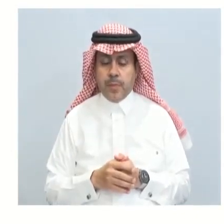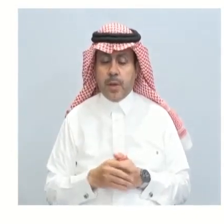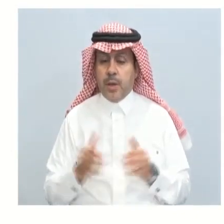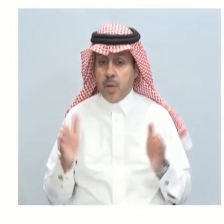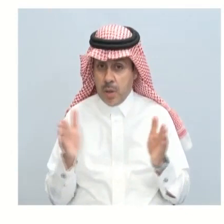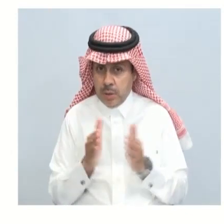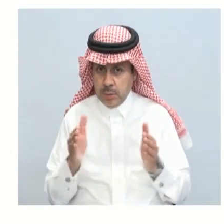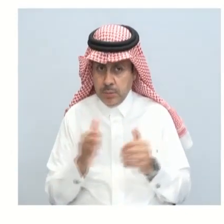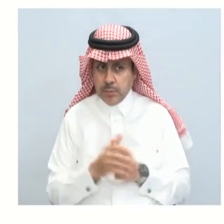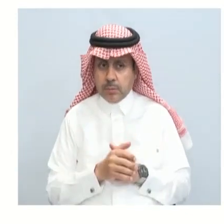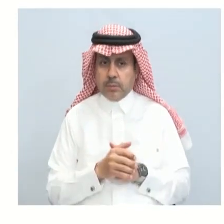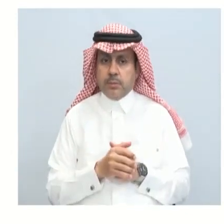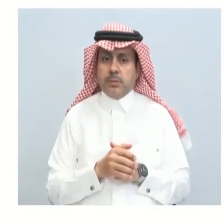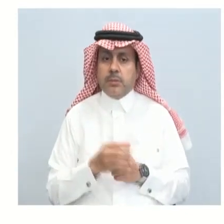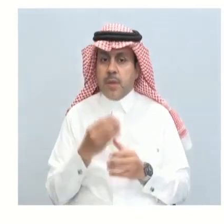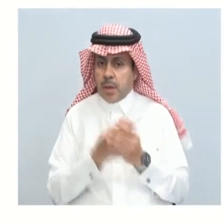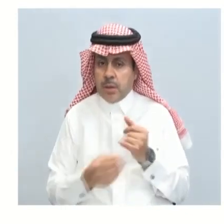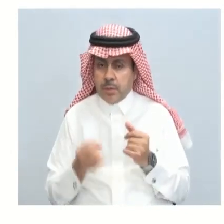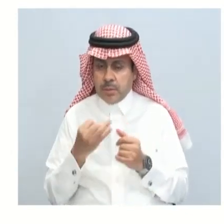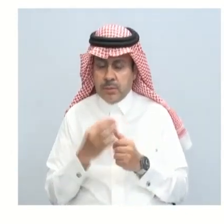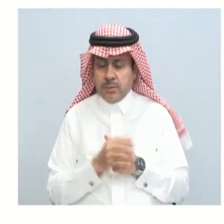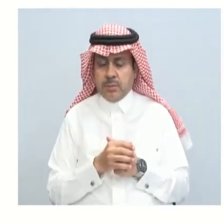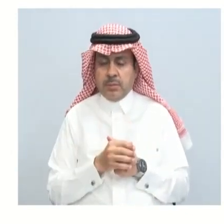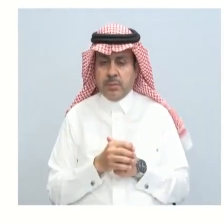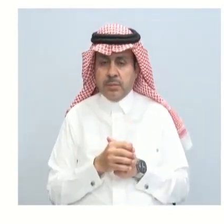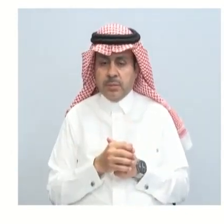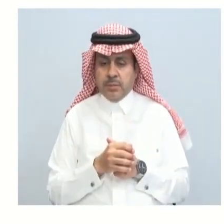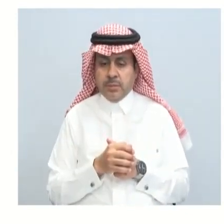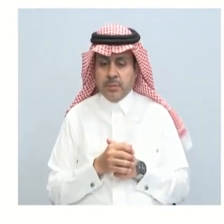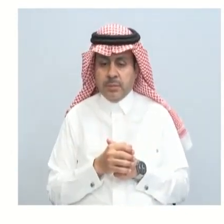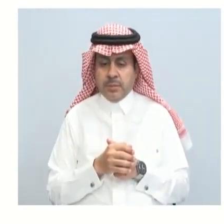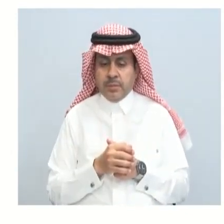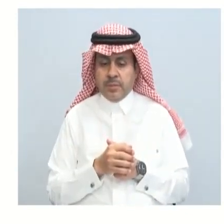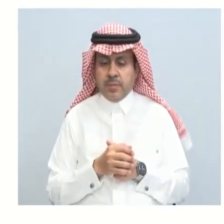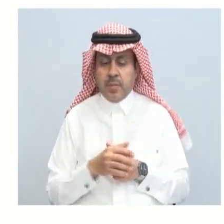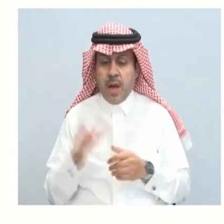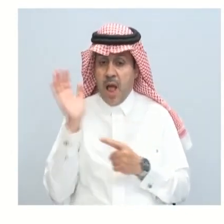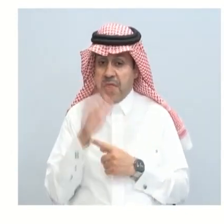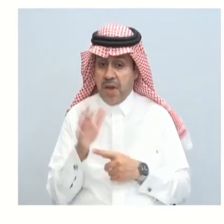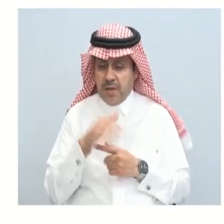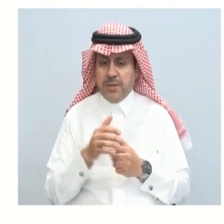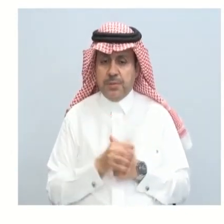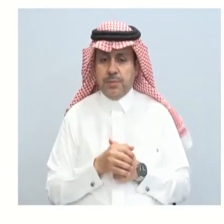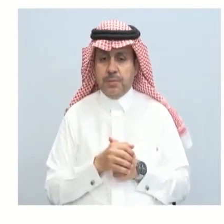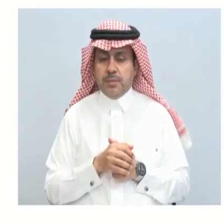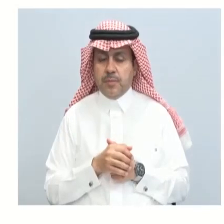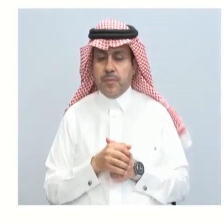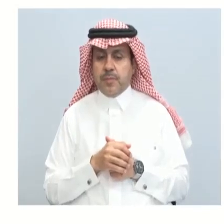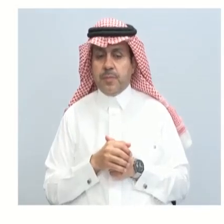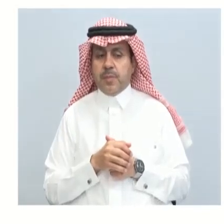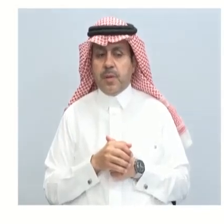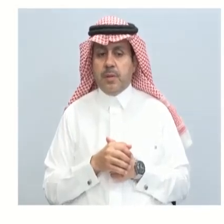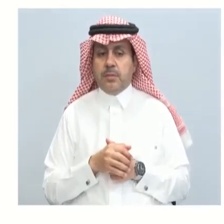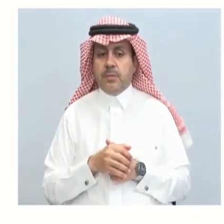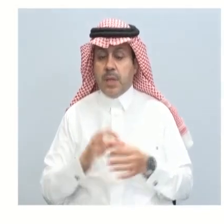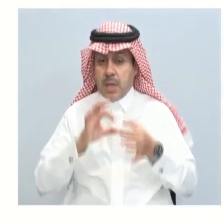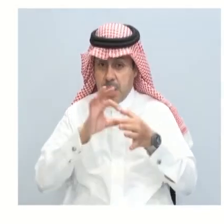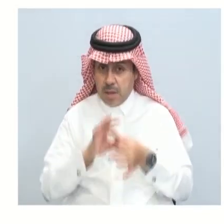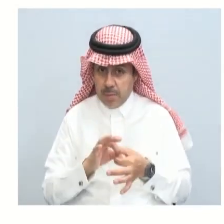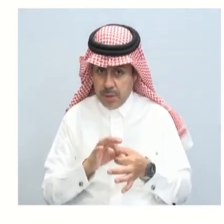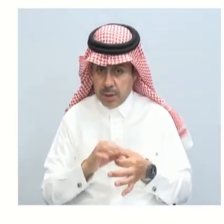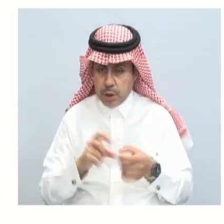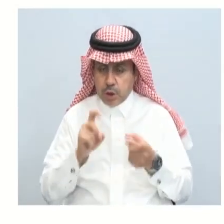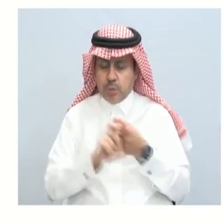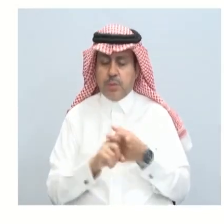يحدد الذريه بعدد معين اثاره هنا يؤثر على العلاقه بين